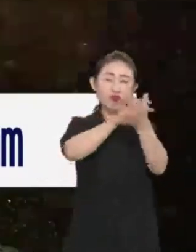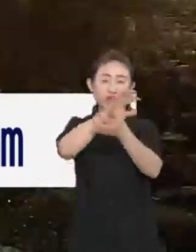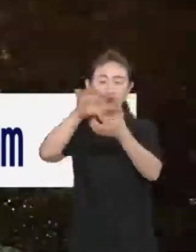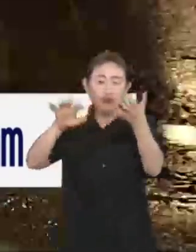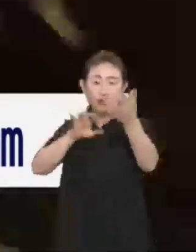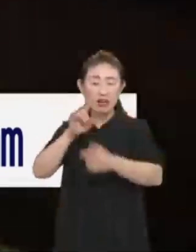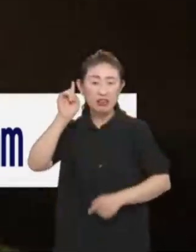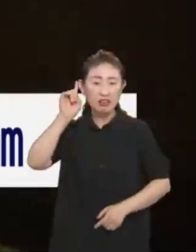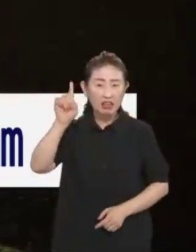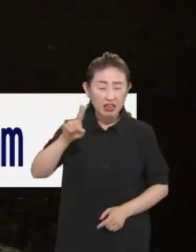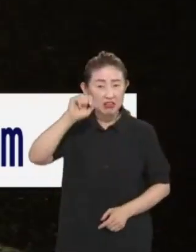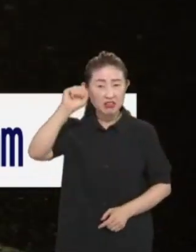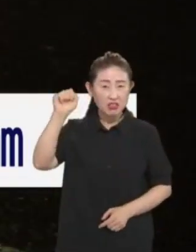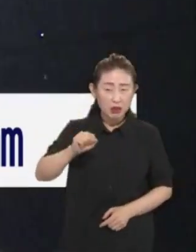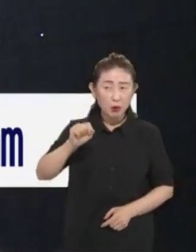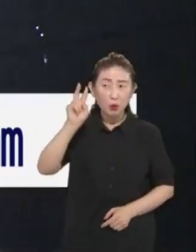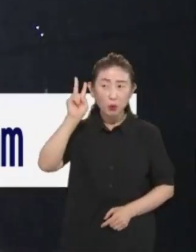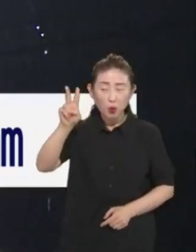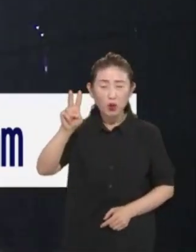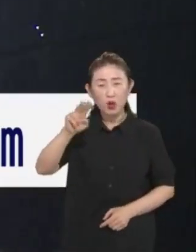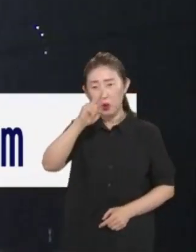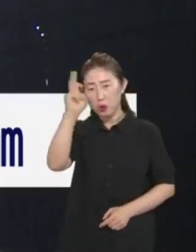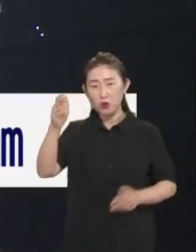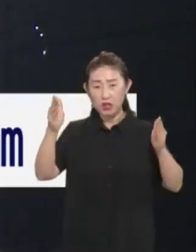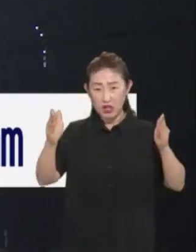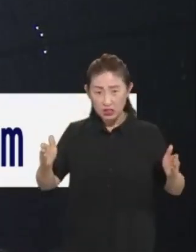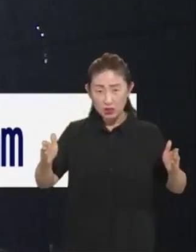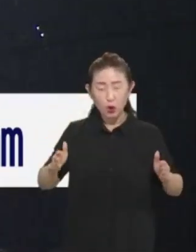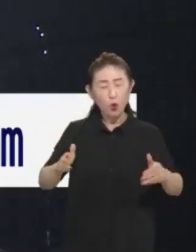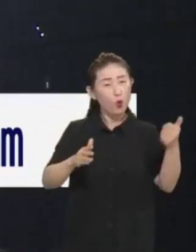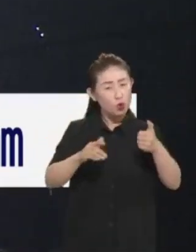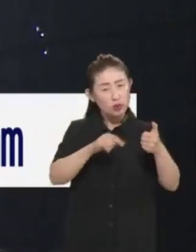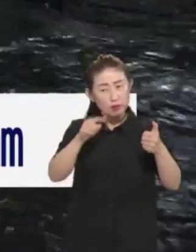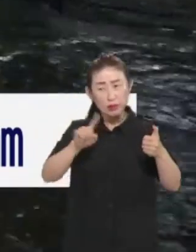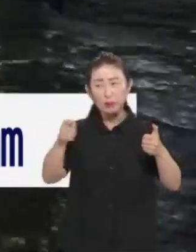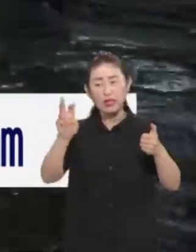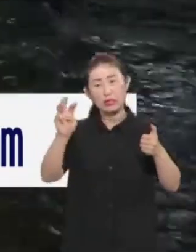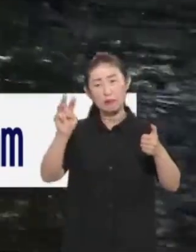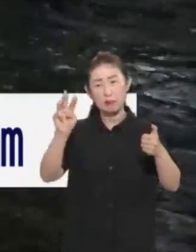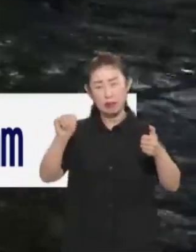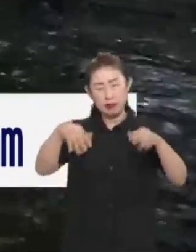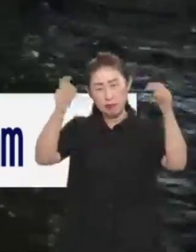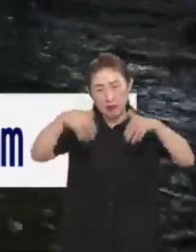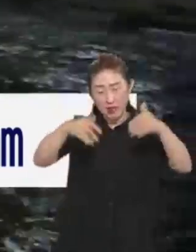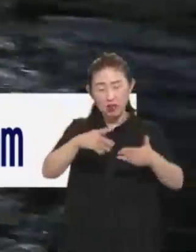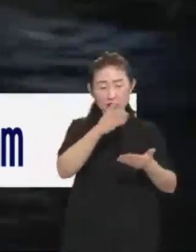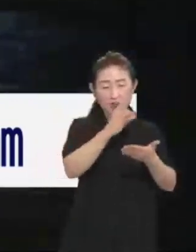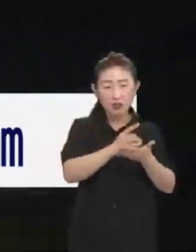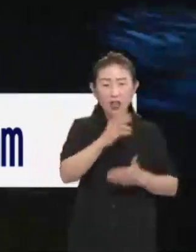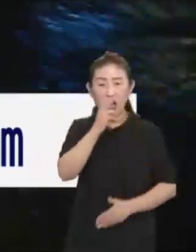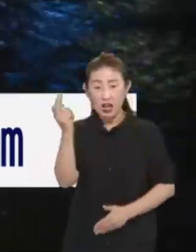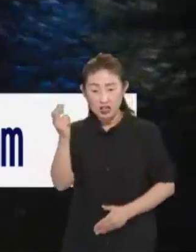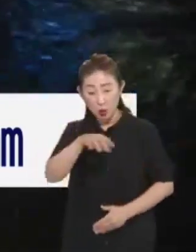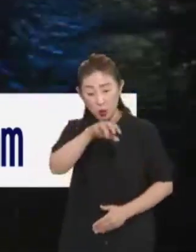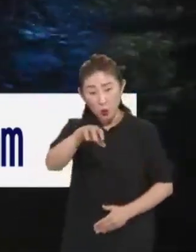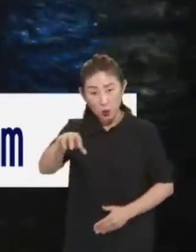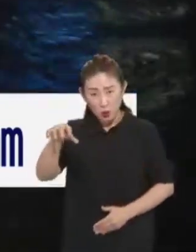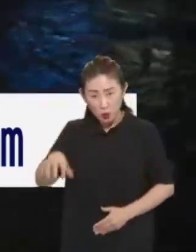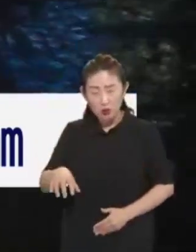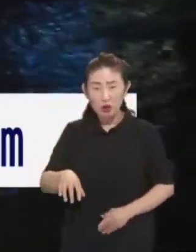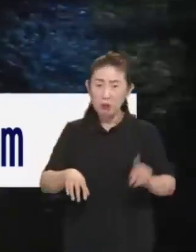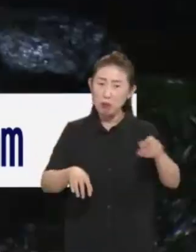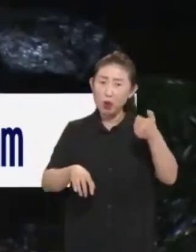영향으로 내일 늦은 새벽부터 모레 오후까지 충남권에는 50에서 120mm, 천안과 아산 등 충남